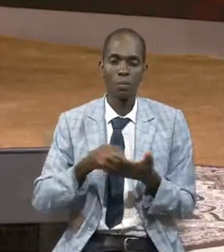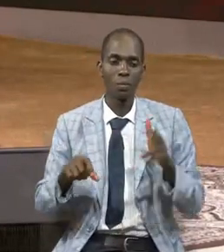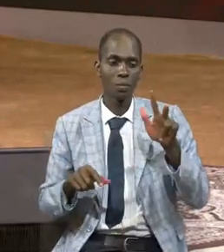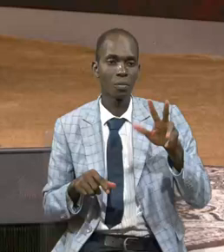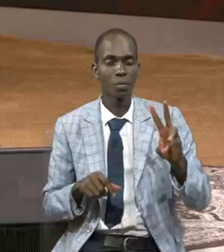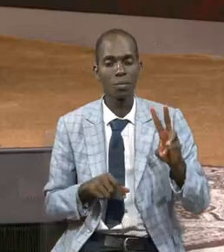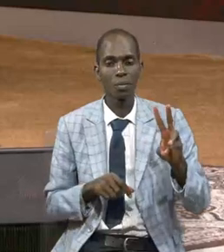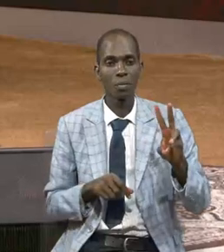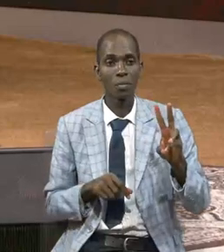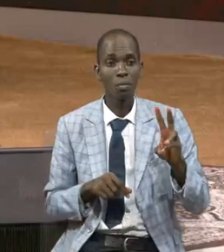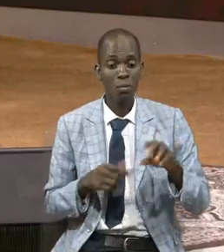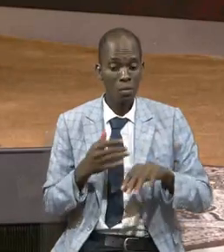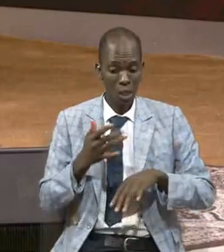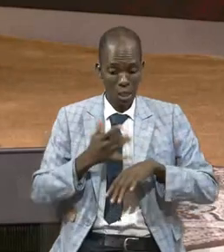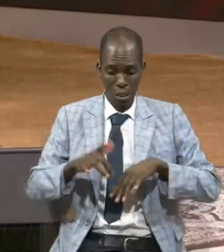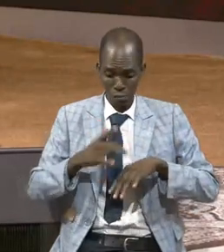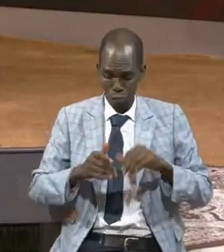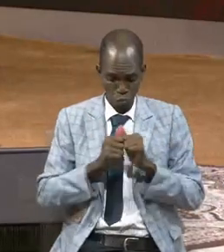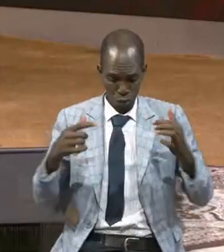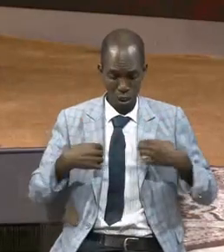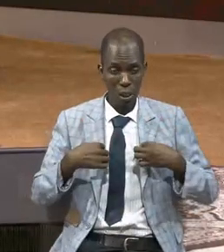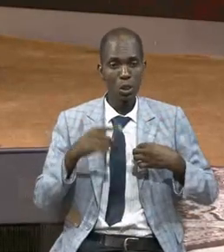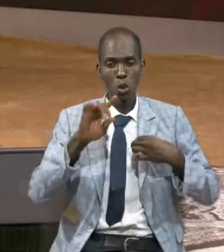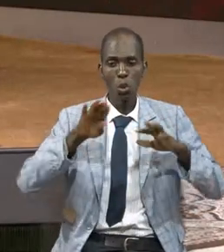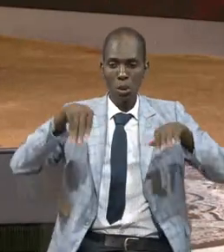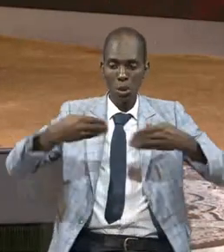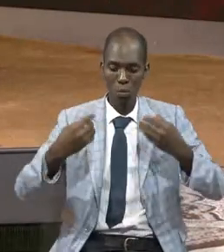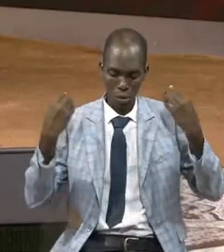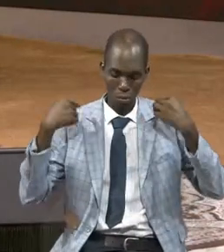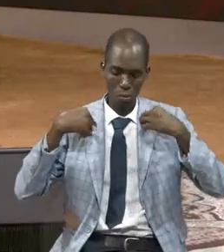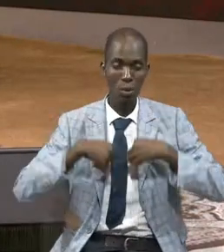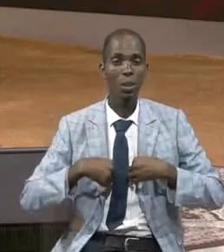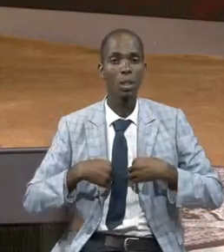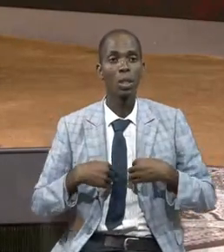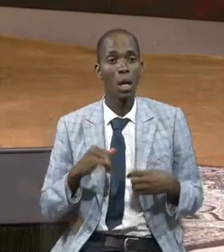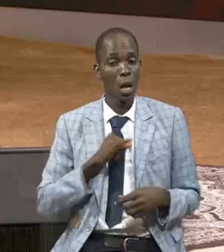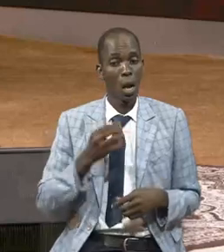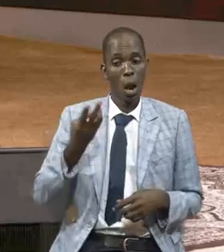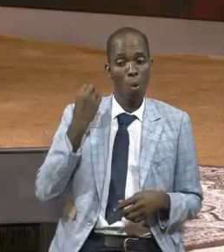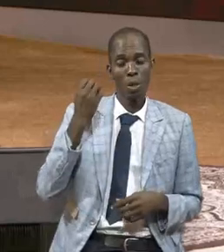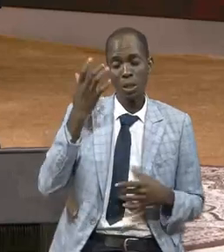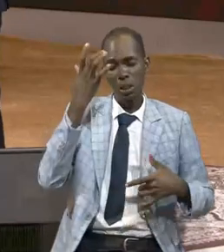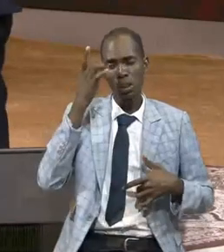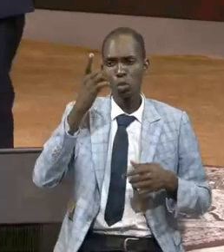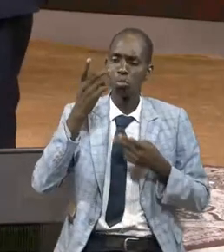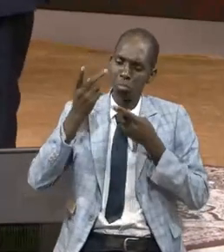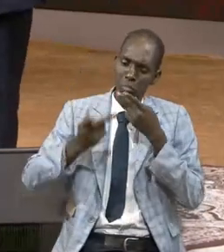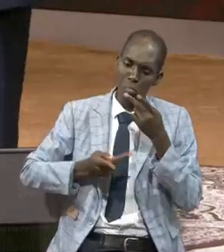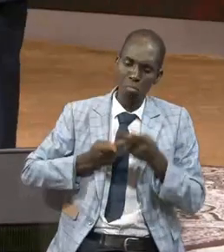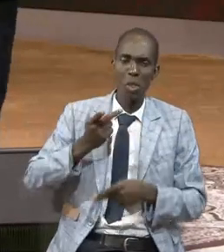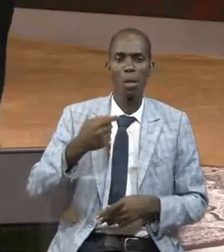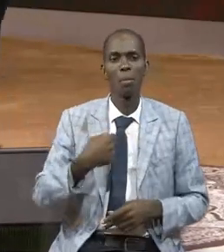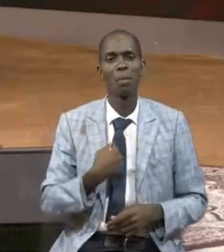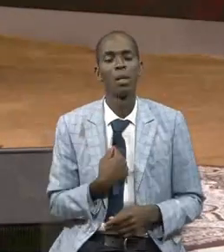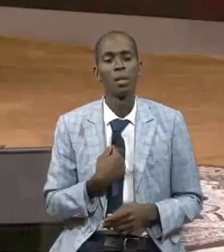36. J'étais nu et vous m'avez vêtu. J'étais malade et vous m'avez